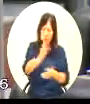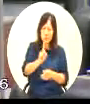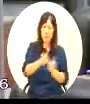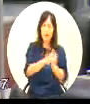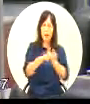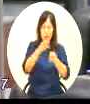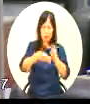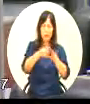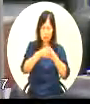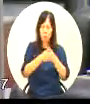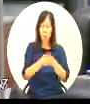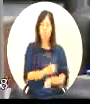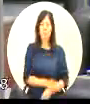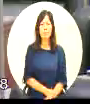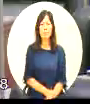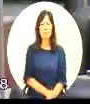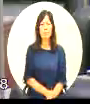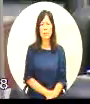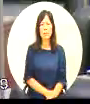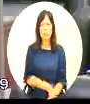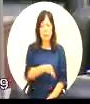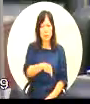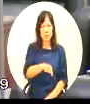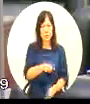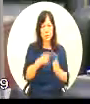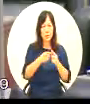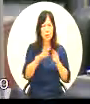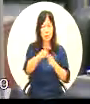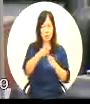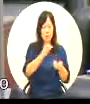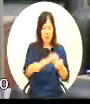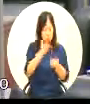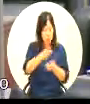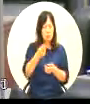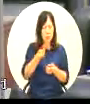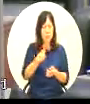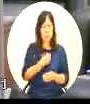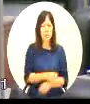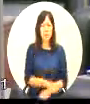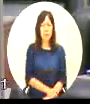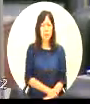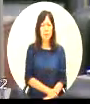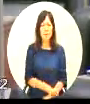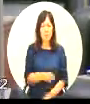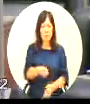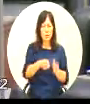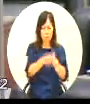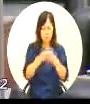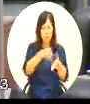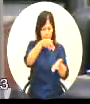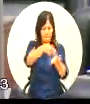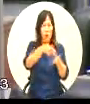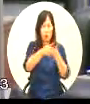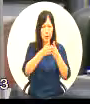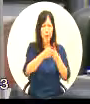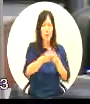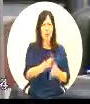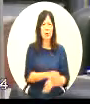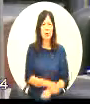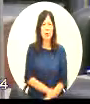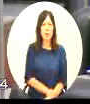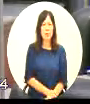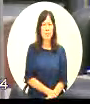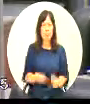要做手术。结果呢，当下 我想您是医师，你最清楚，就会需要家属来签这个侵入性治疗同意